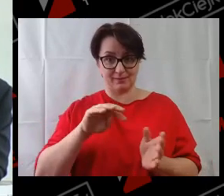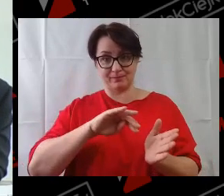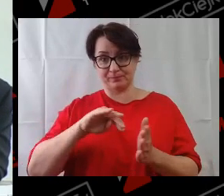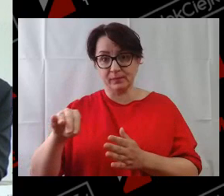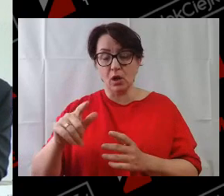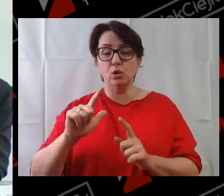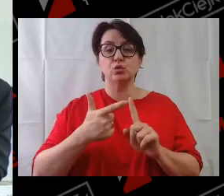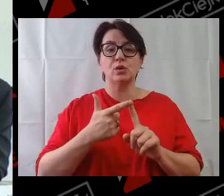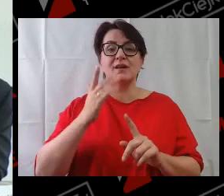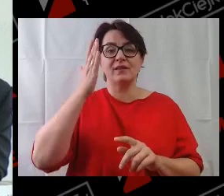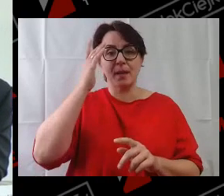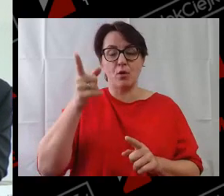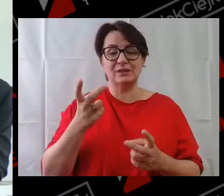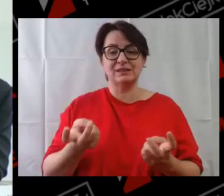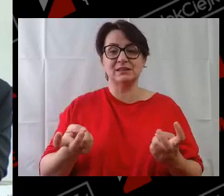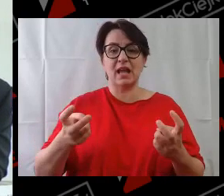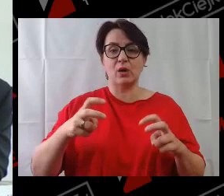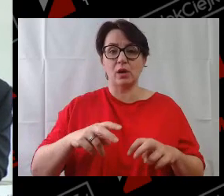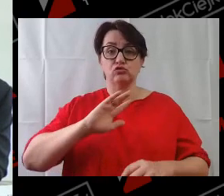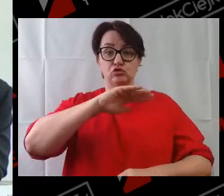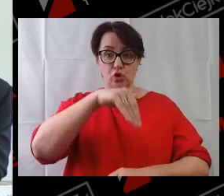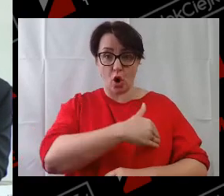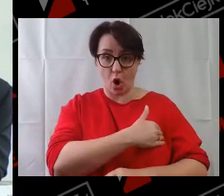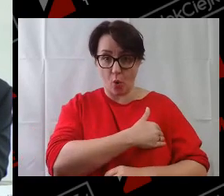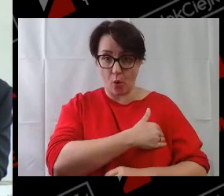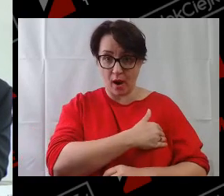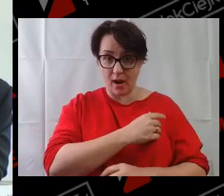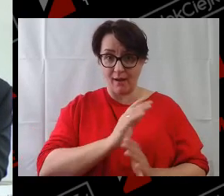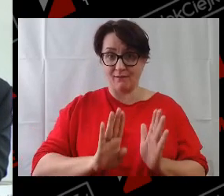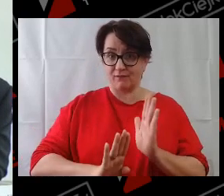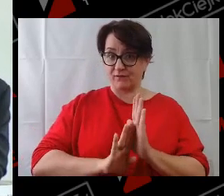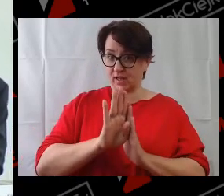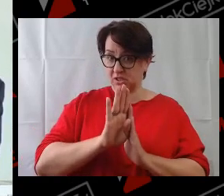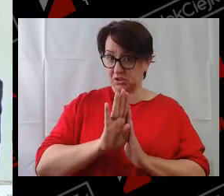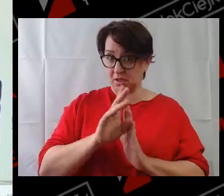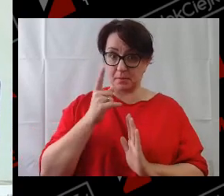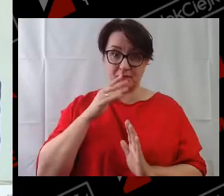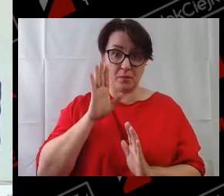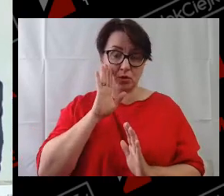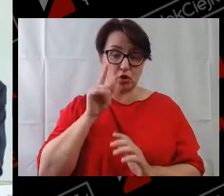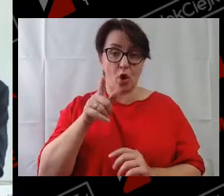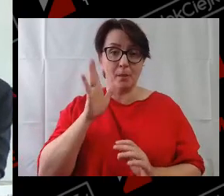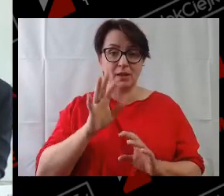zakładają szkoła wyższa im